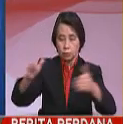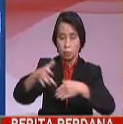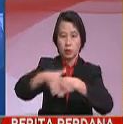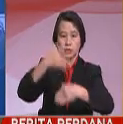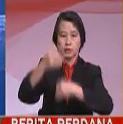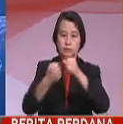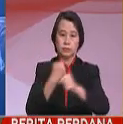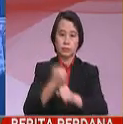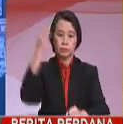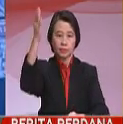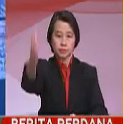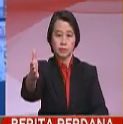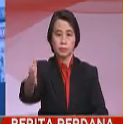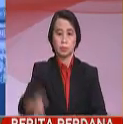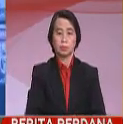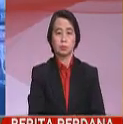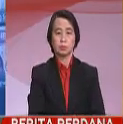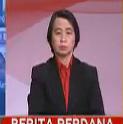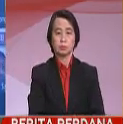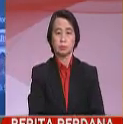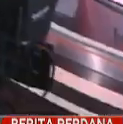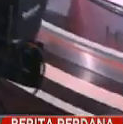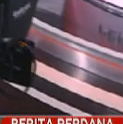tahun depan.